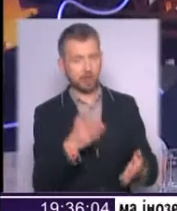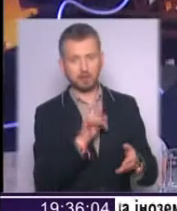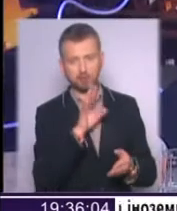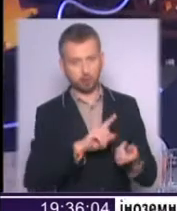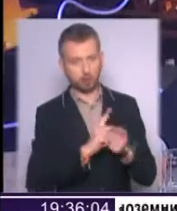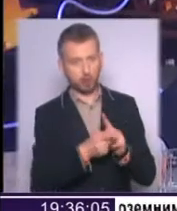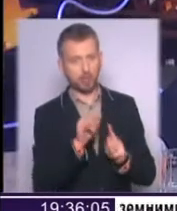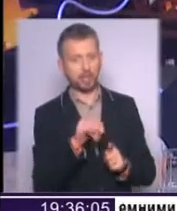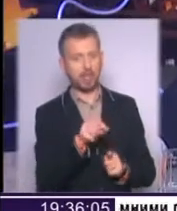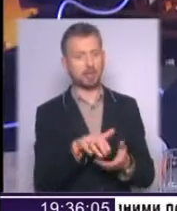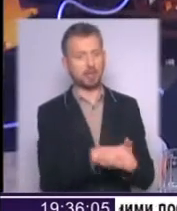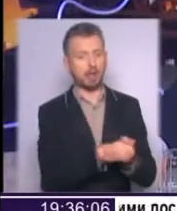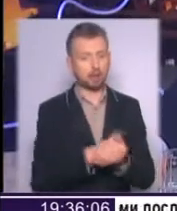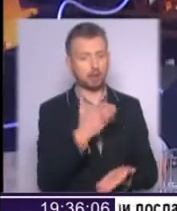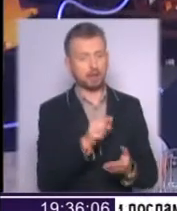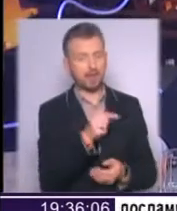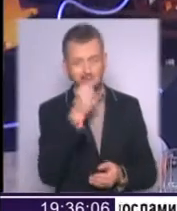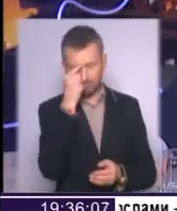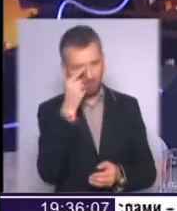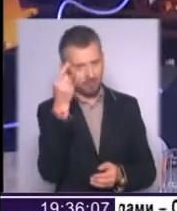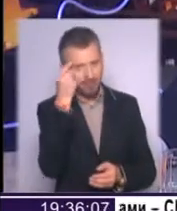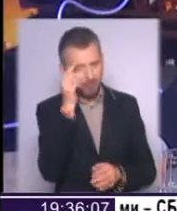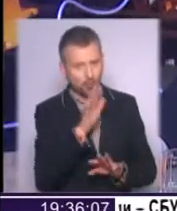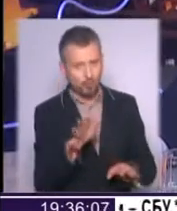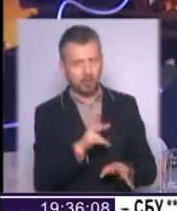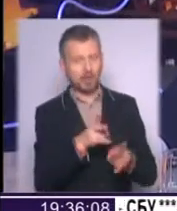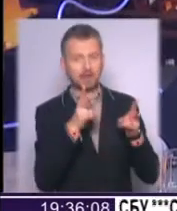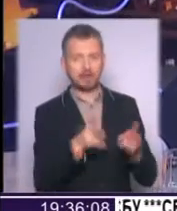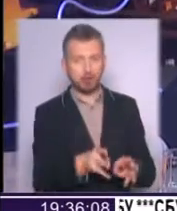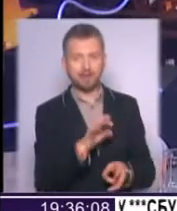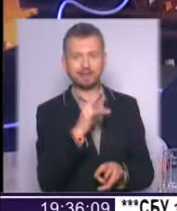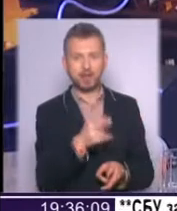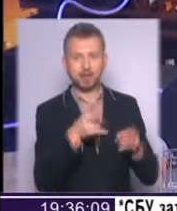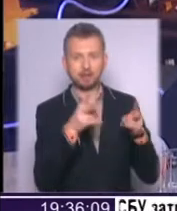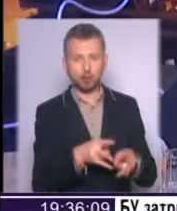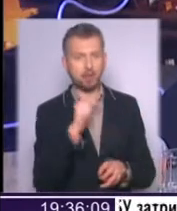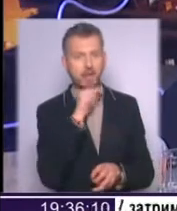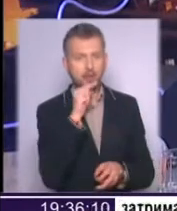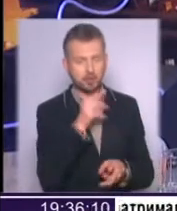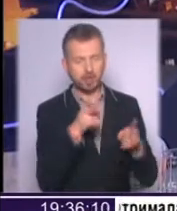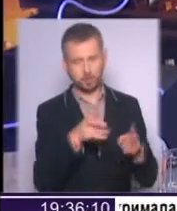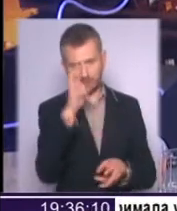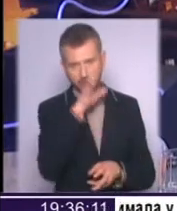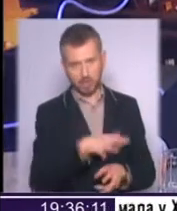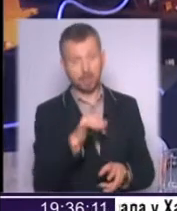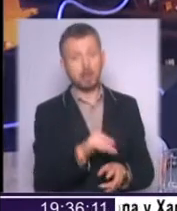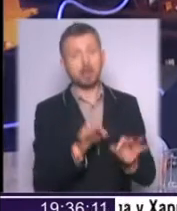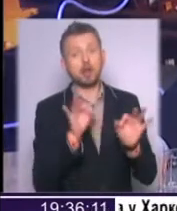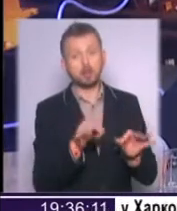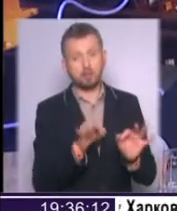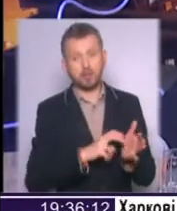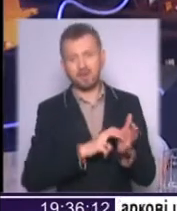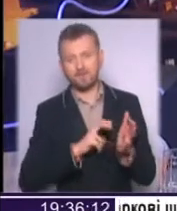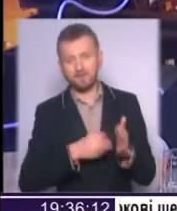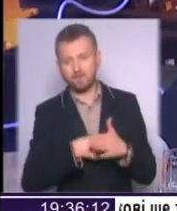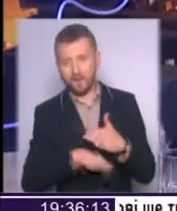этой коалиции, если она не одумается, катастрофе, социальной катастрофе, экономической катастрофе страны. И, разумеется, она, выйдя из коалиции, приведет